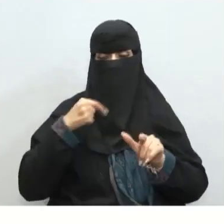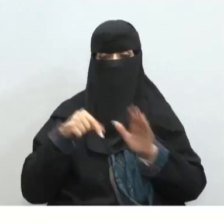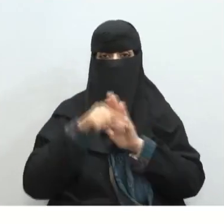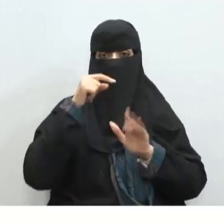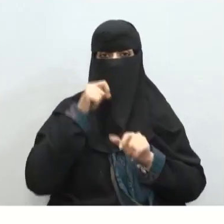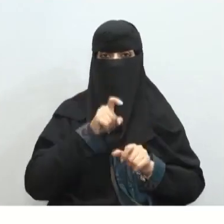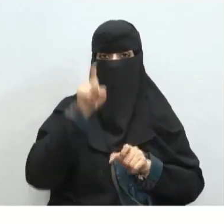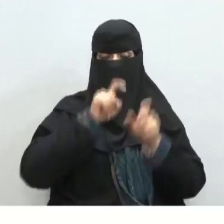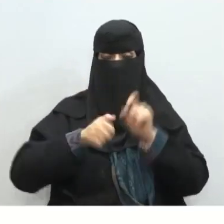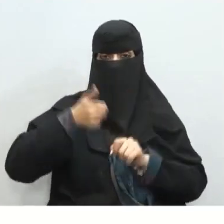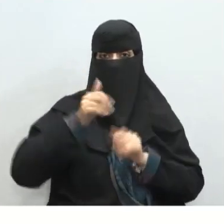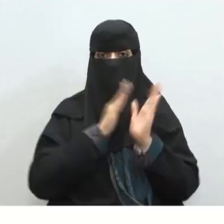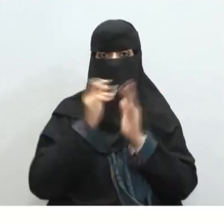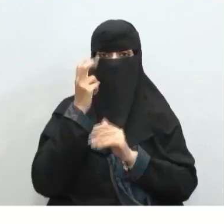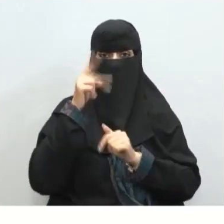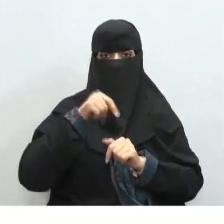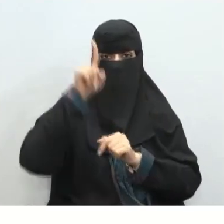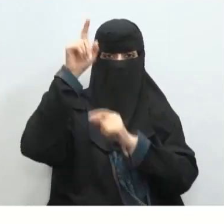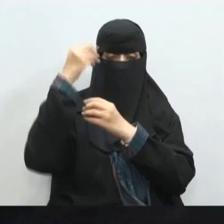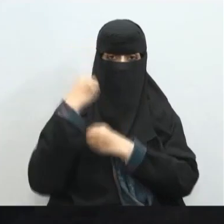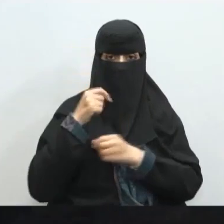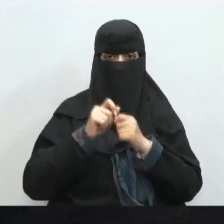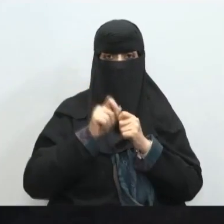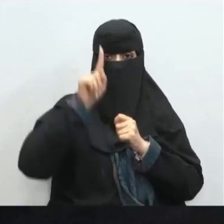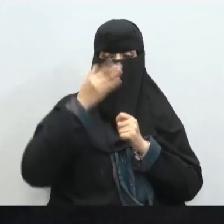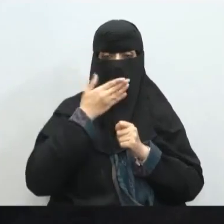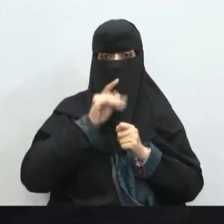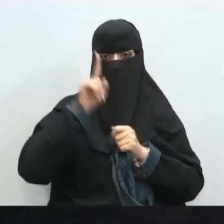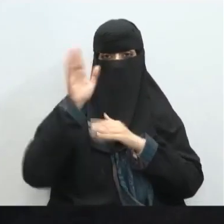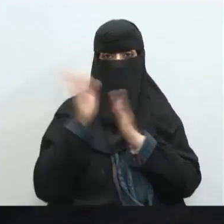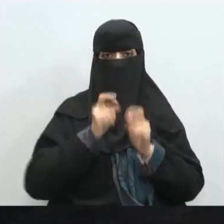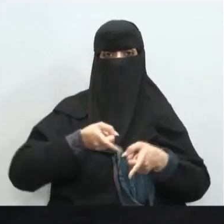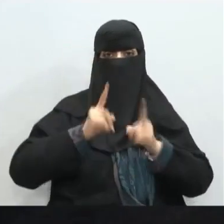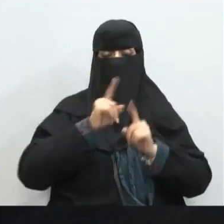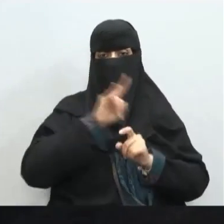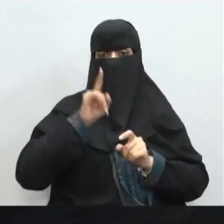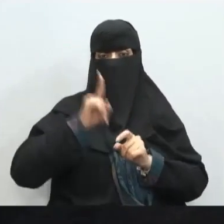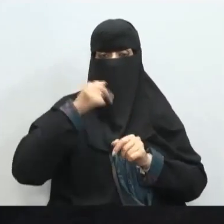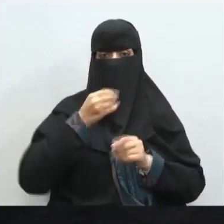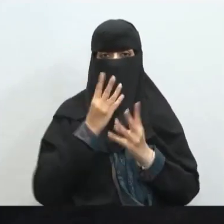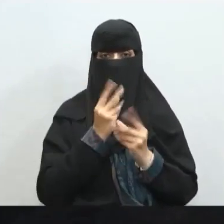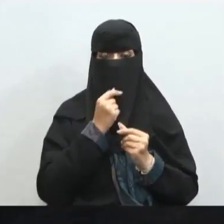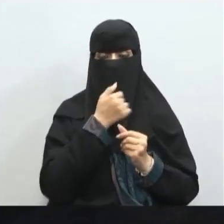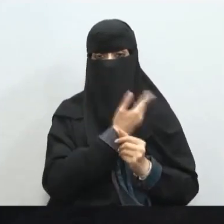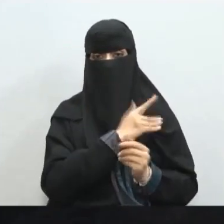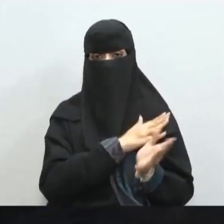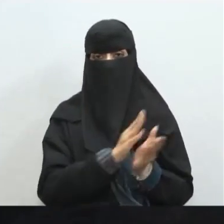حل تقويم الفصل الثاني رجائي لكم بالتوفيق سبحانك اللهم وبحمدك اشهد ان لا اله الا انت استغفرك واتوب اليك